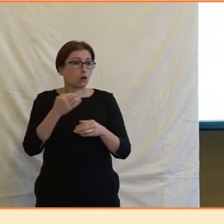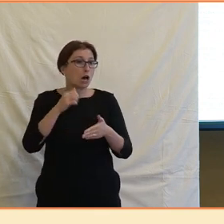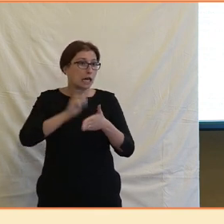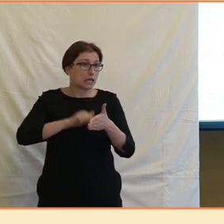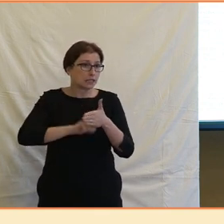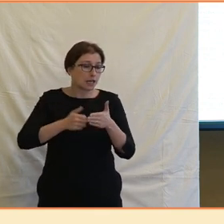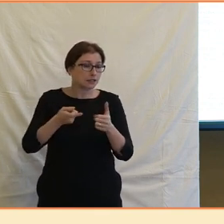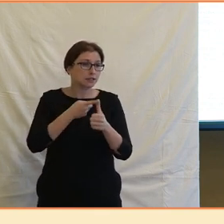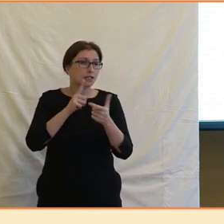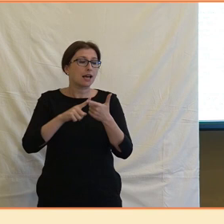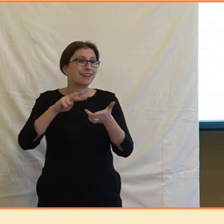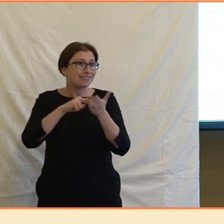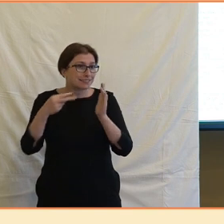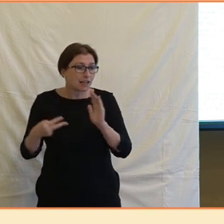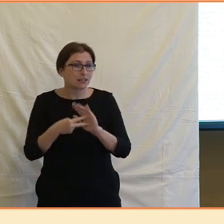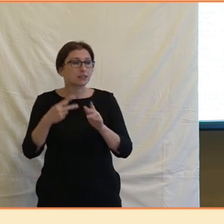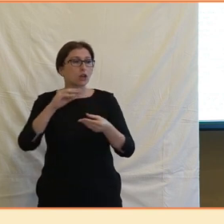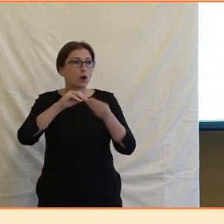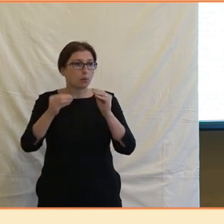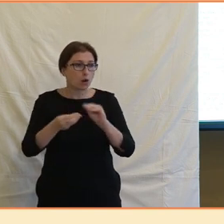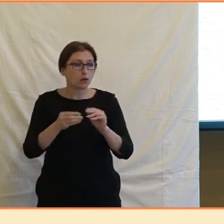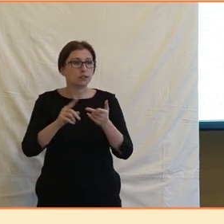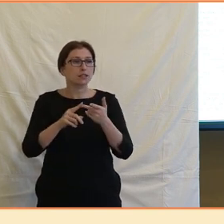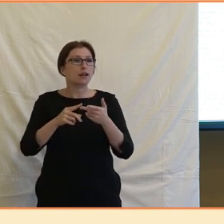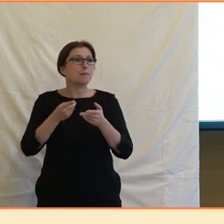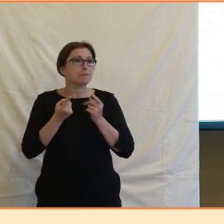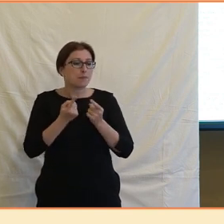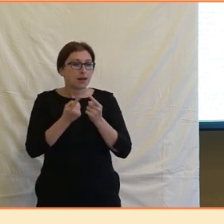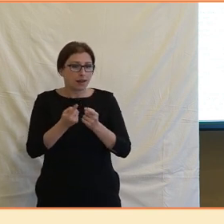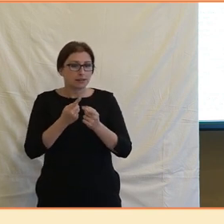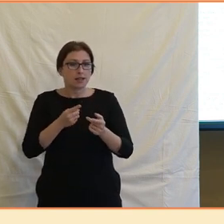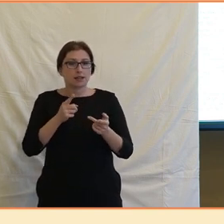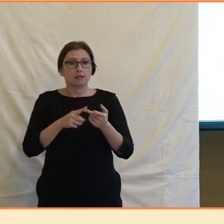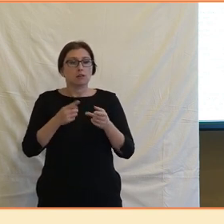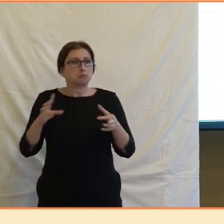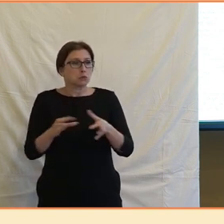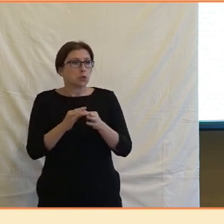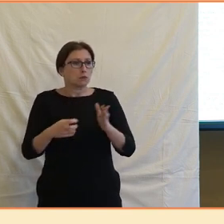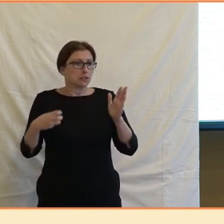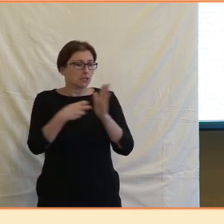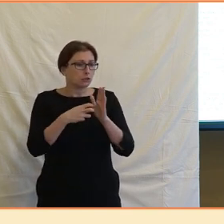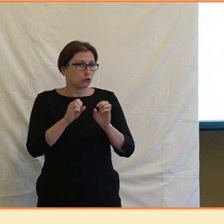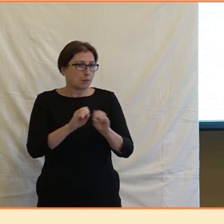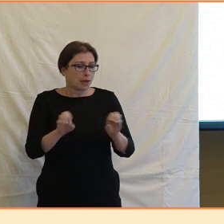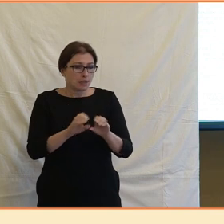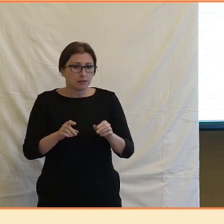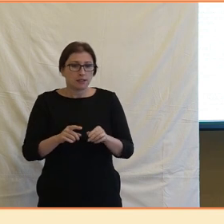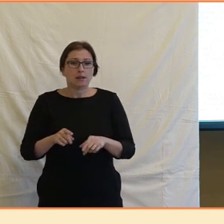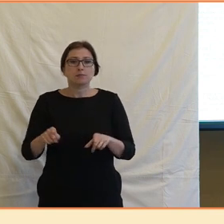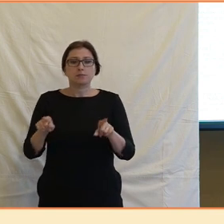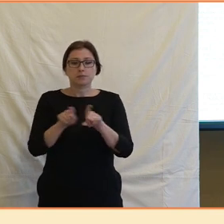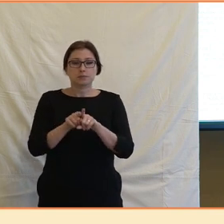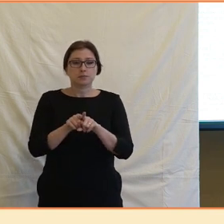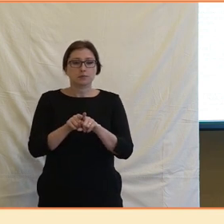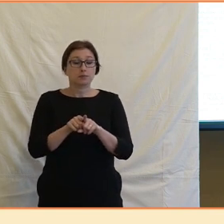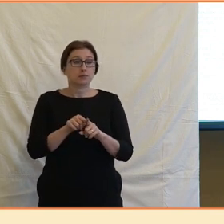redakce, pak jsou to ti technici, obchodníci a marketing, tedy ti, kteří se starají o značku těch médií.